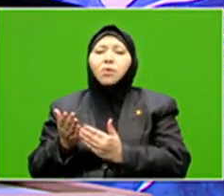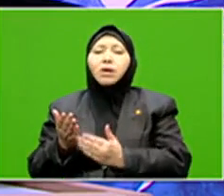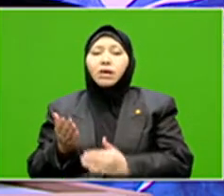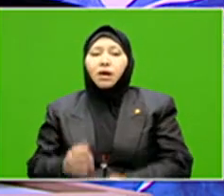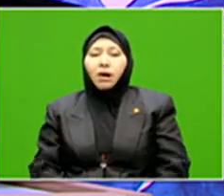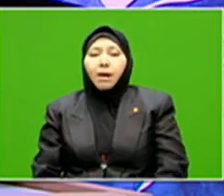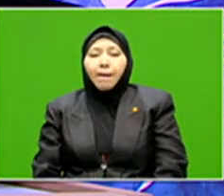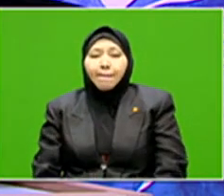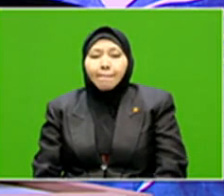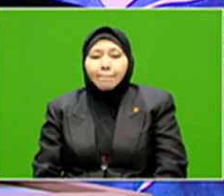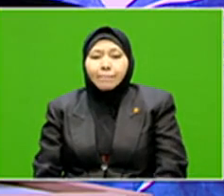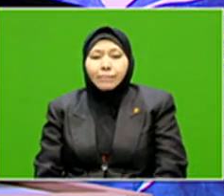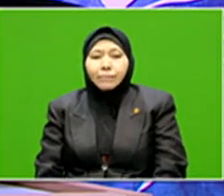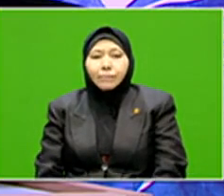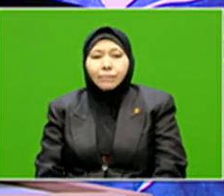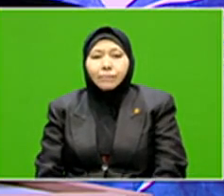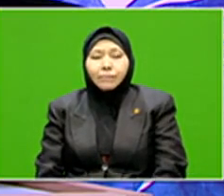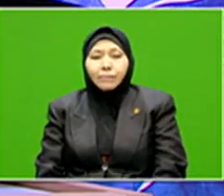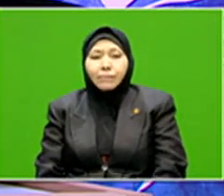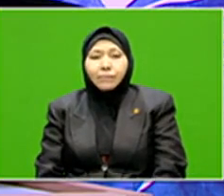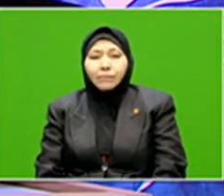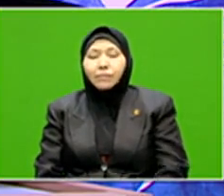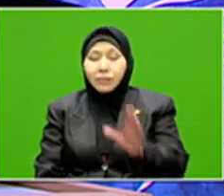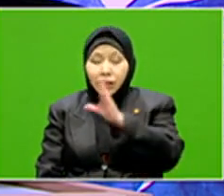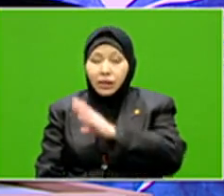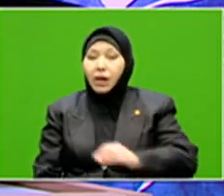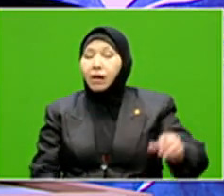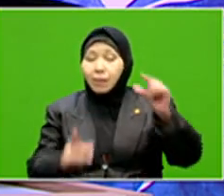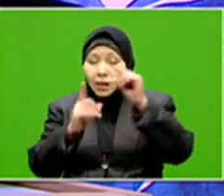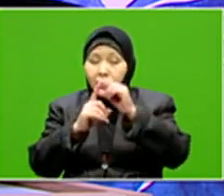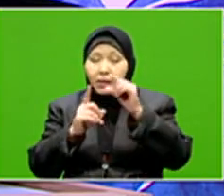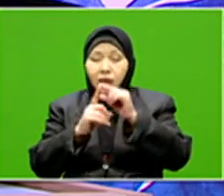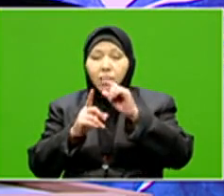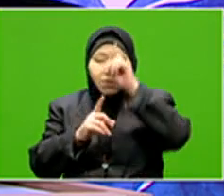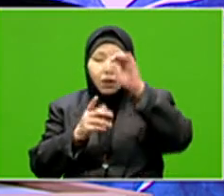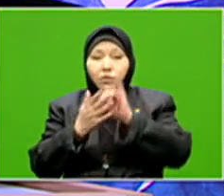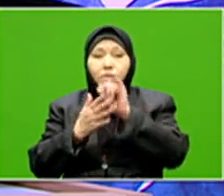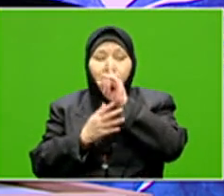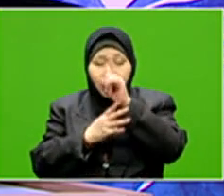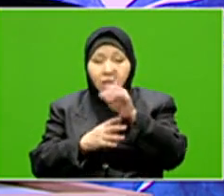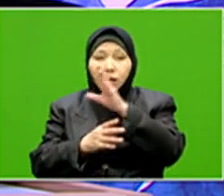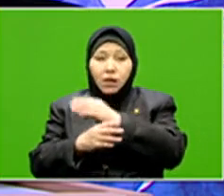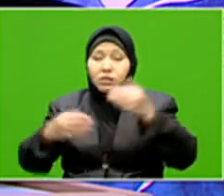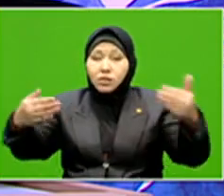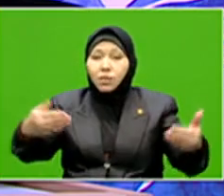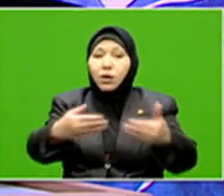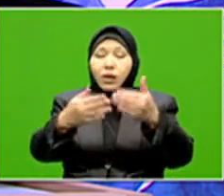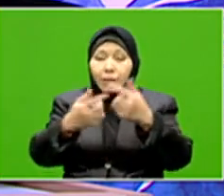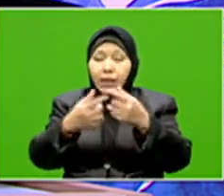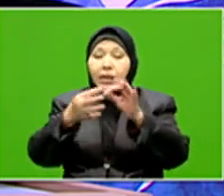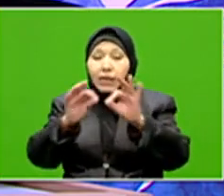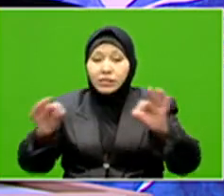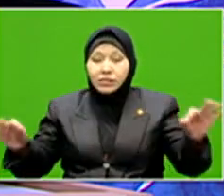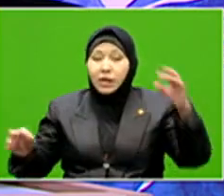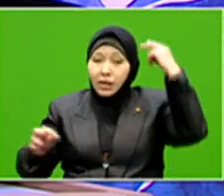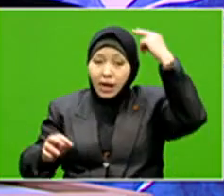المورود. Sadaqallahul Azim. Itulah petikan ayat daripada surah Hud, sambungan daripada kisah Nabi Allah